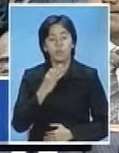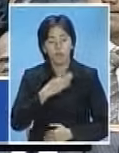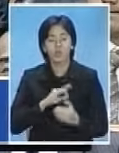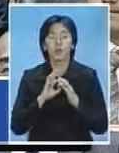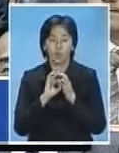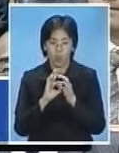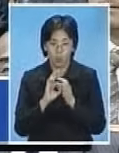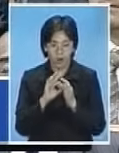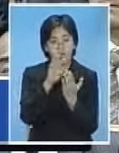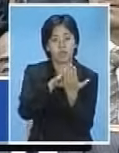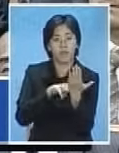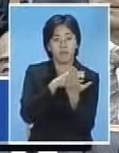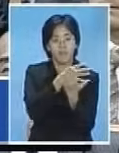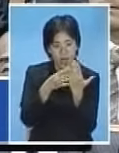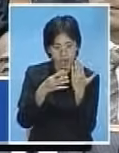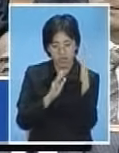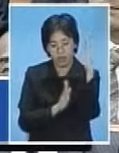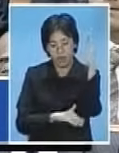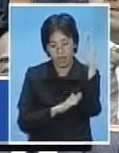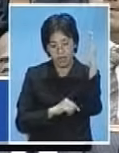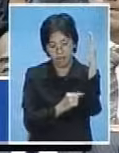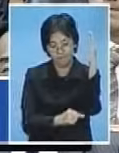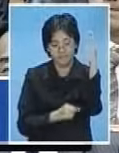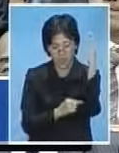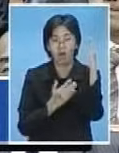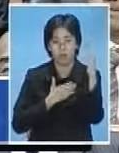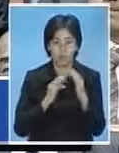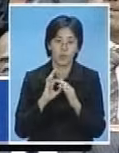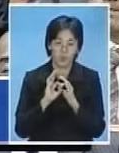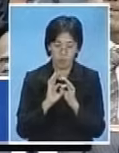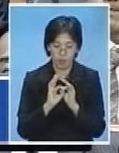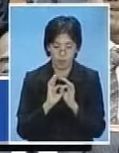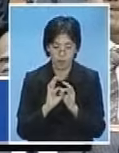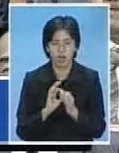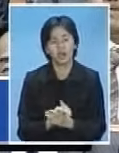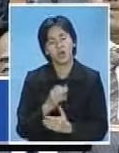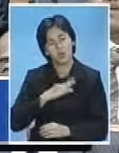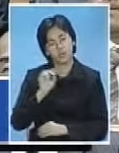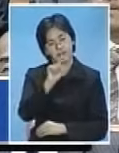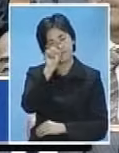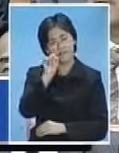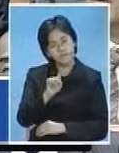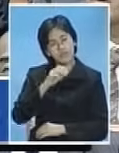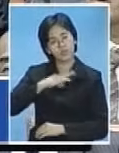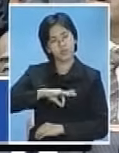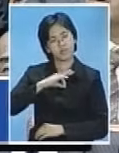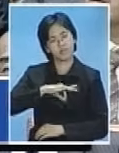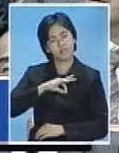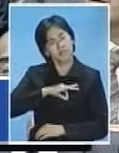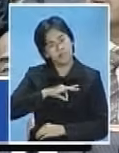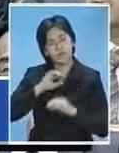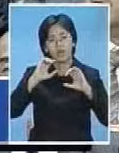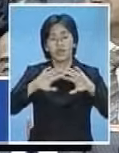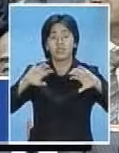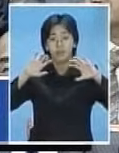ลเรื่องนโยบายเกี่ยวกับจังหวัดชายแดนภาคใต้โดยเฉพาะข้องใจมาตลอดว่าตกลงรัฐบ